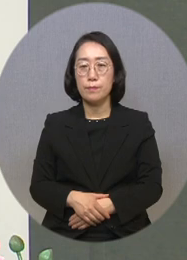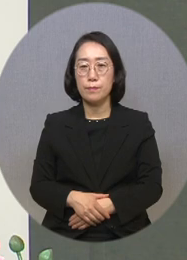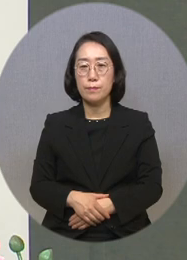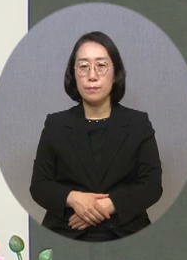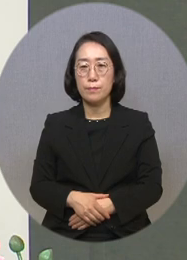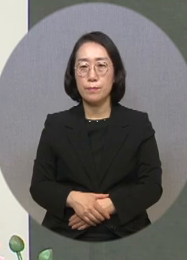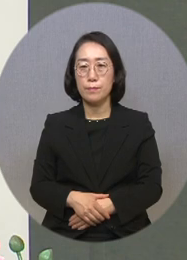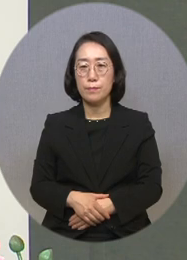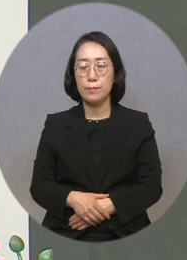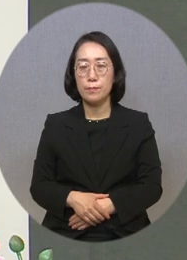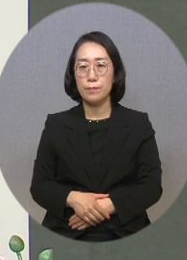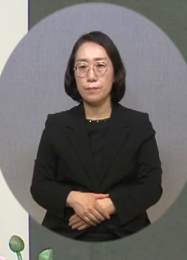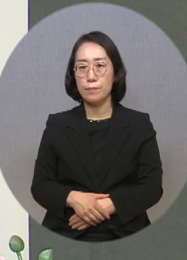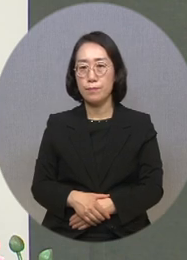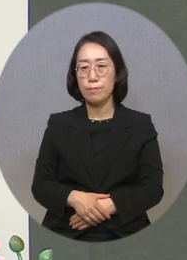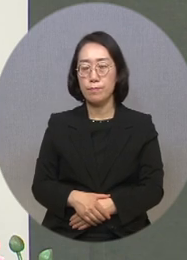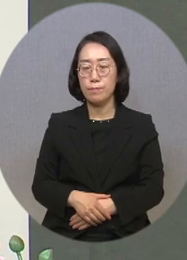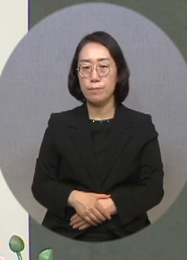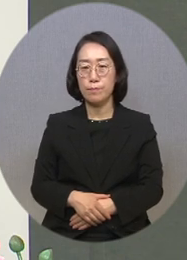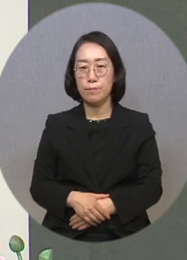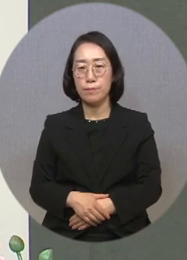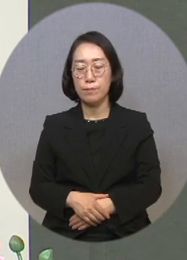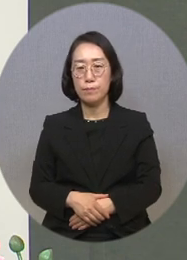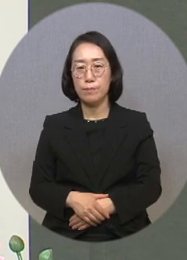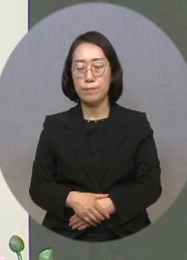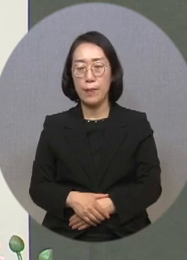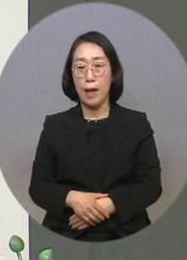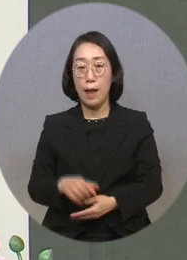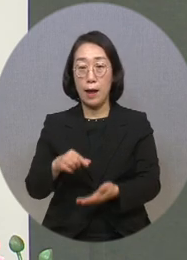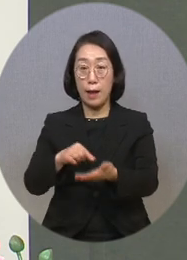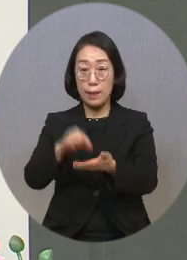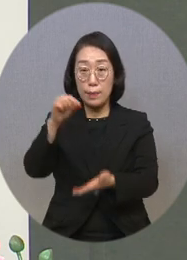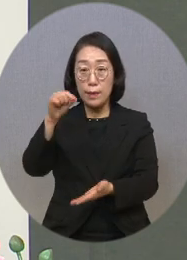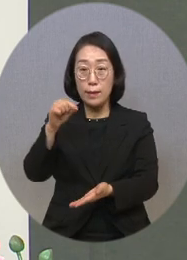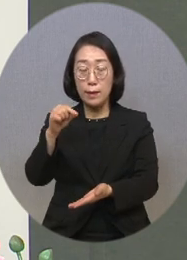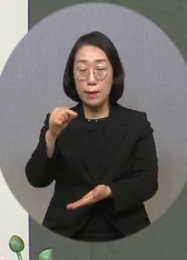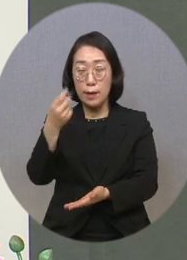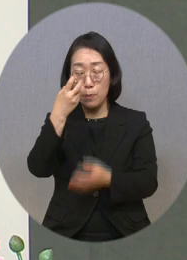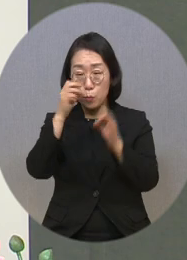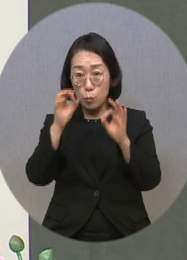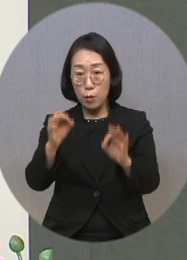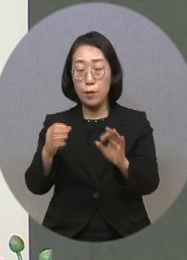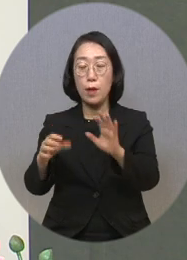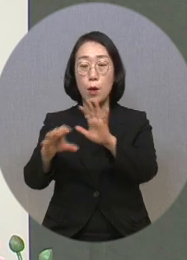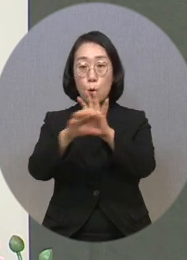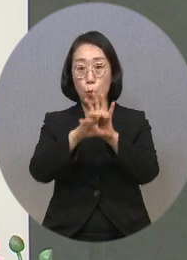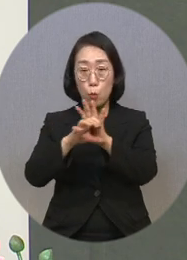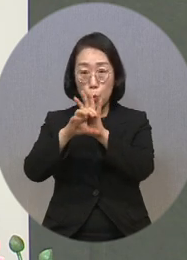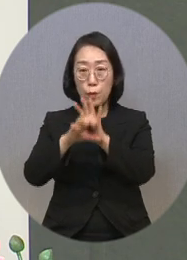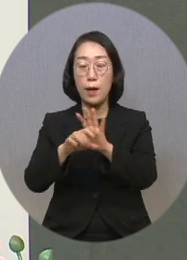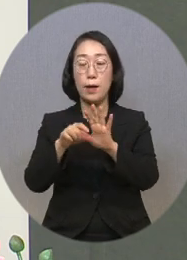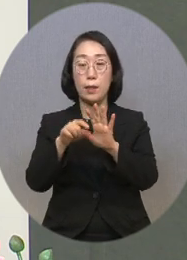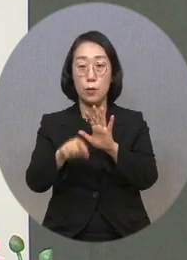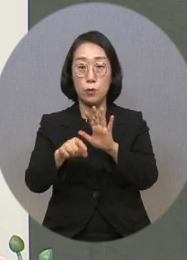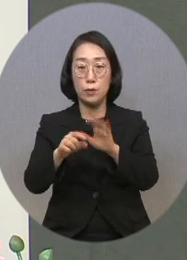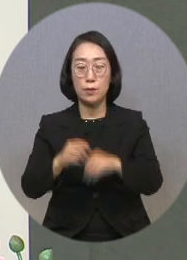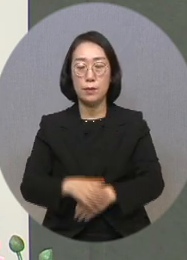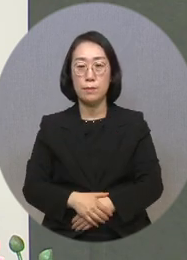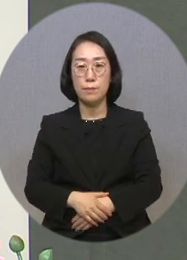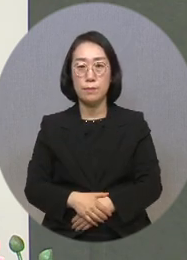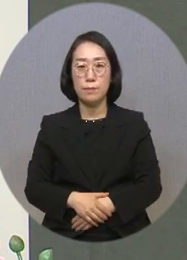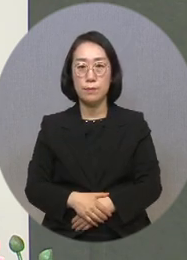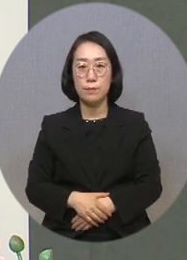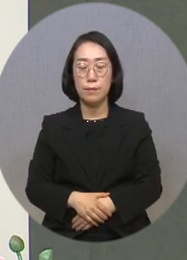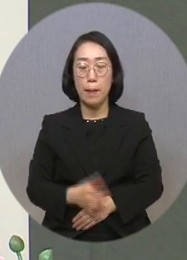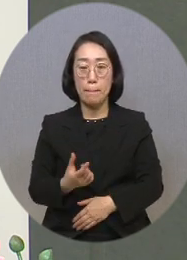그러니까 이제 간결하게 해석을 한다면은 이 코로나 사태는